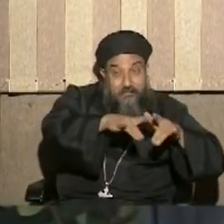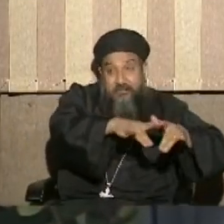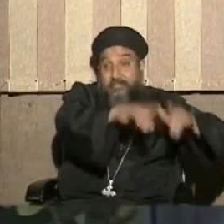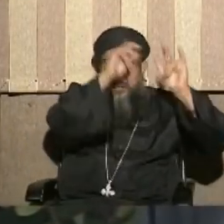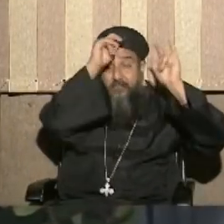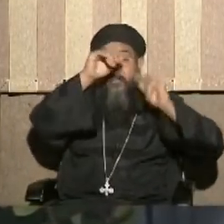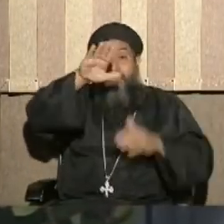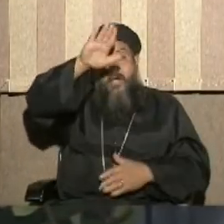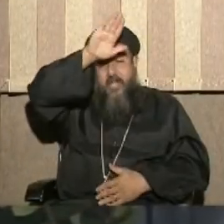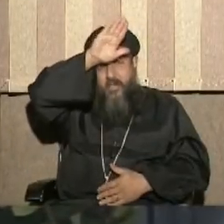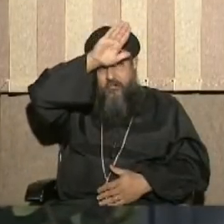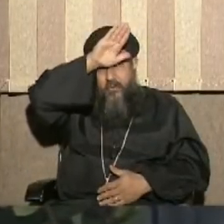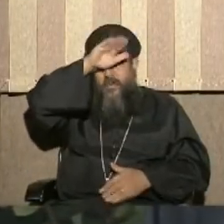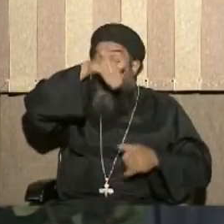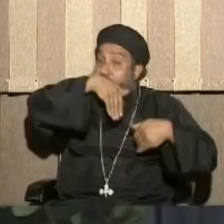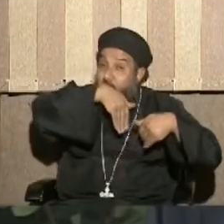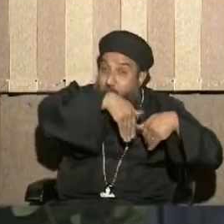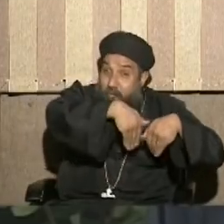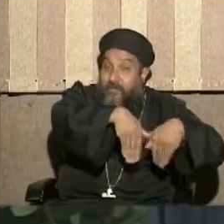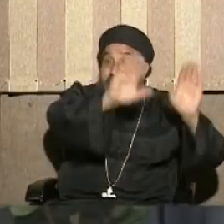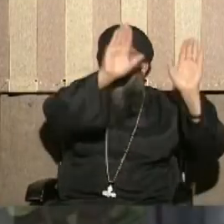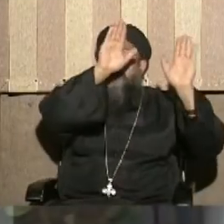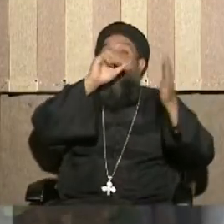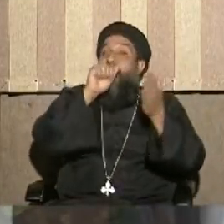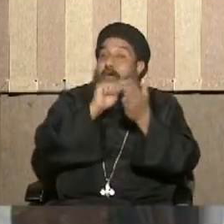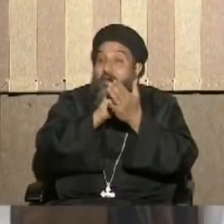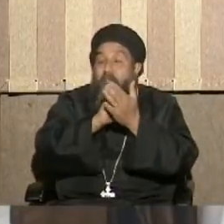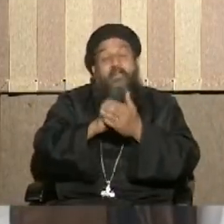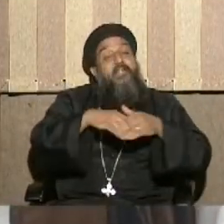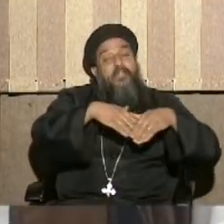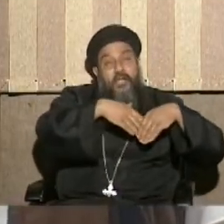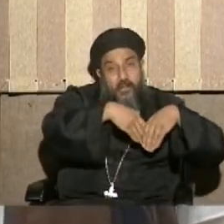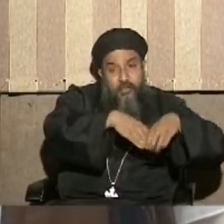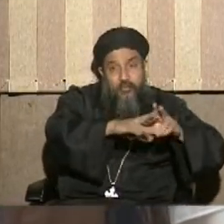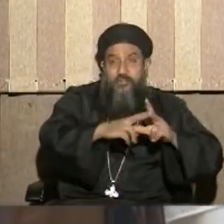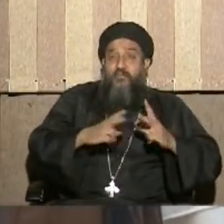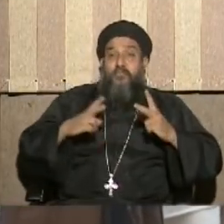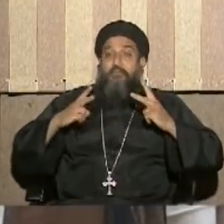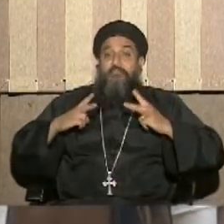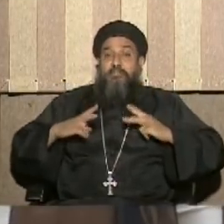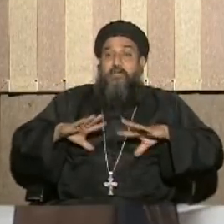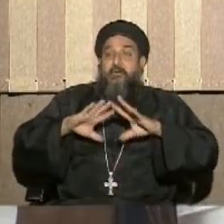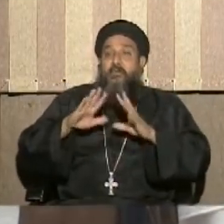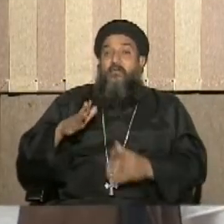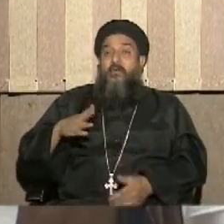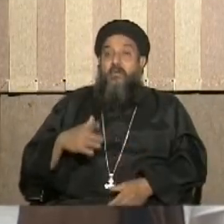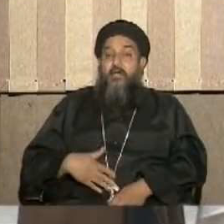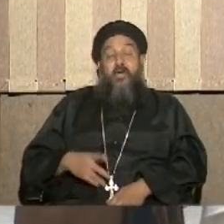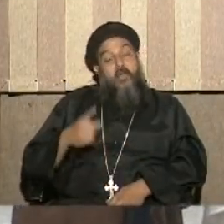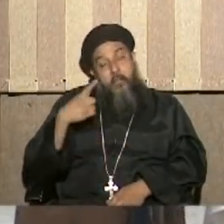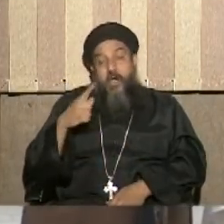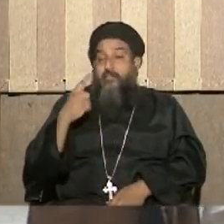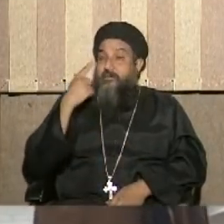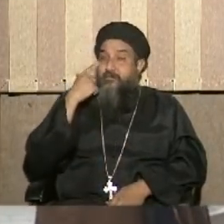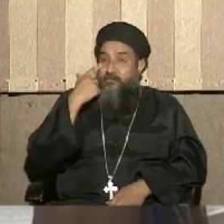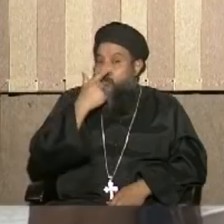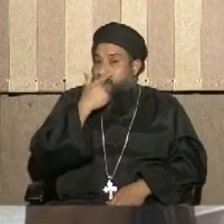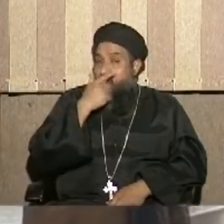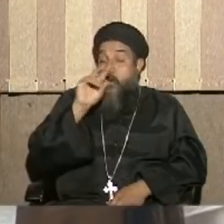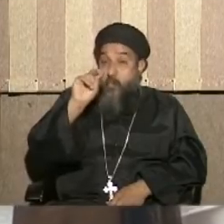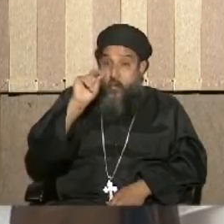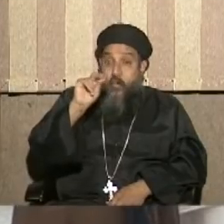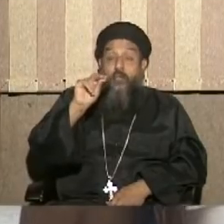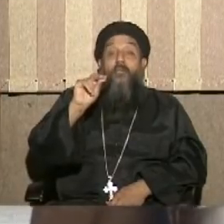أباهما سيرسل في طلبهما. ومع إصرارهم على الرهبنة، طلب منهما أن يأمر